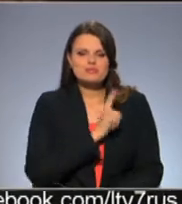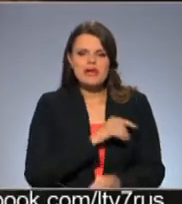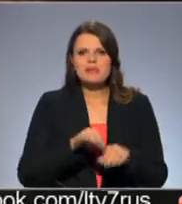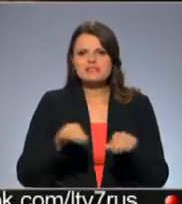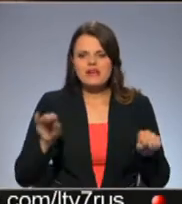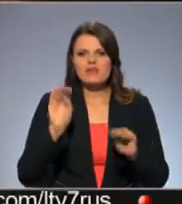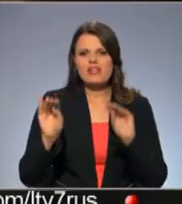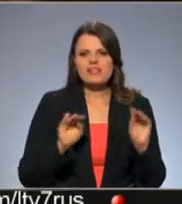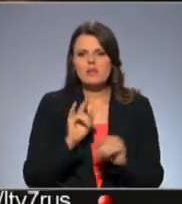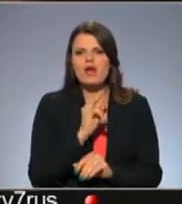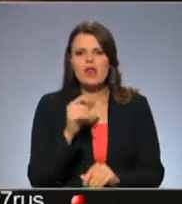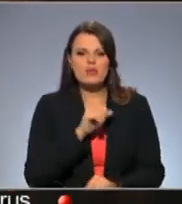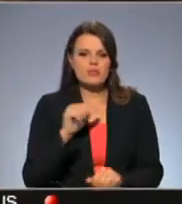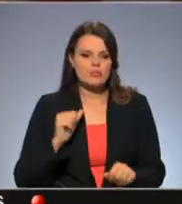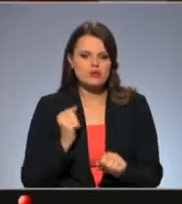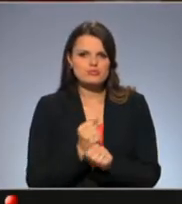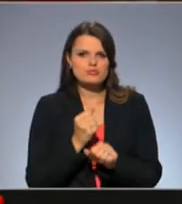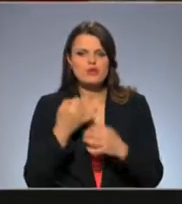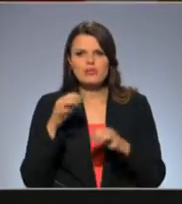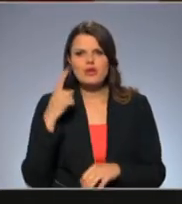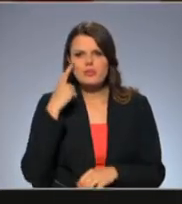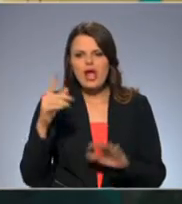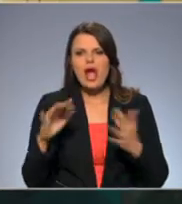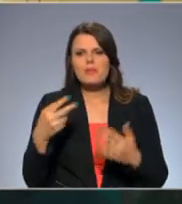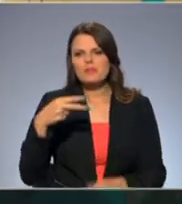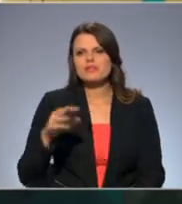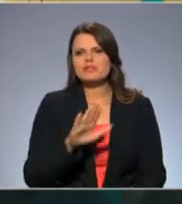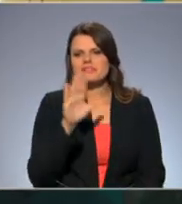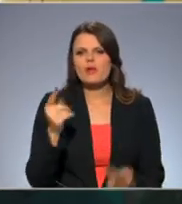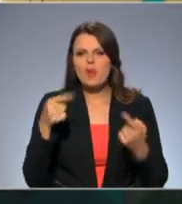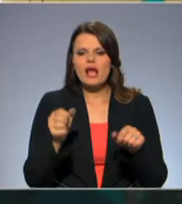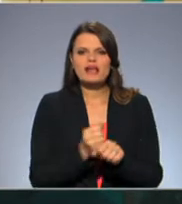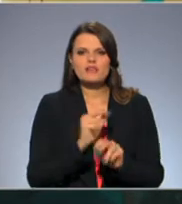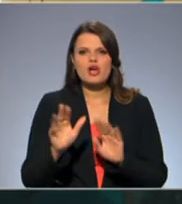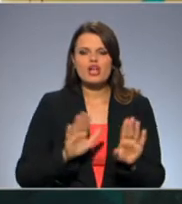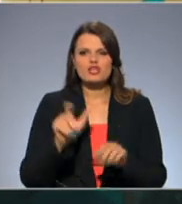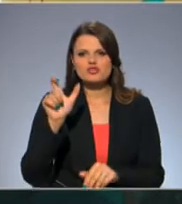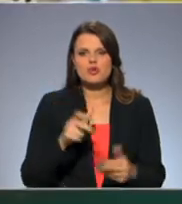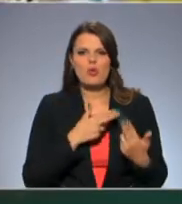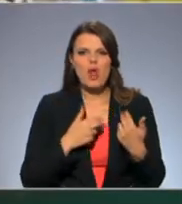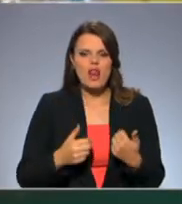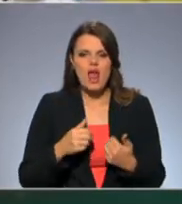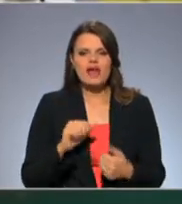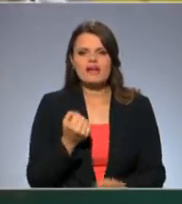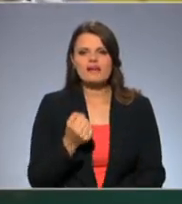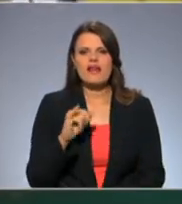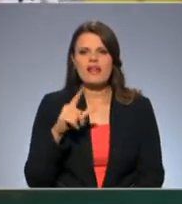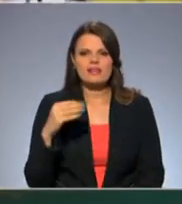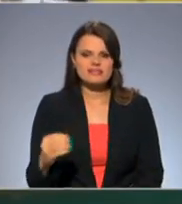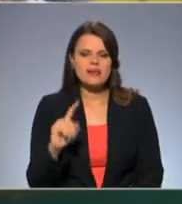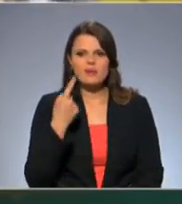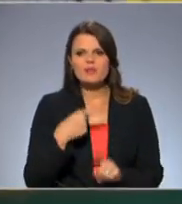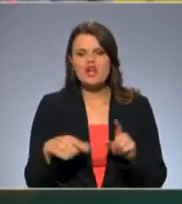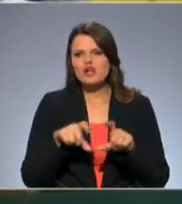gan dekorācijas un lelles, tās brīvprātīgi aptuveni 20 dienu laikā darinājusi režisors kolēģi Ilze Zanerība. Pirmo